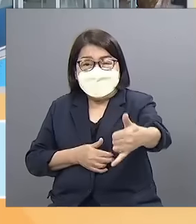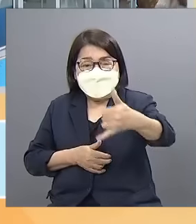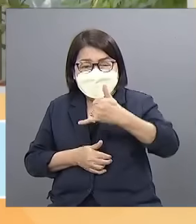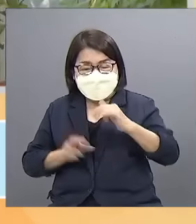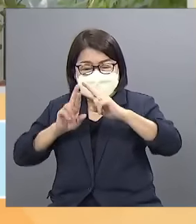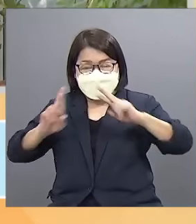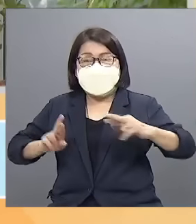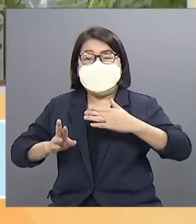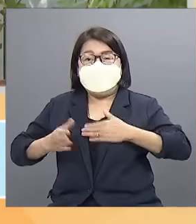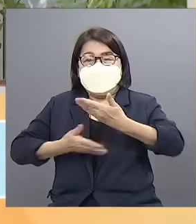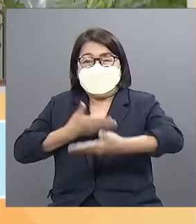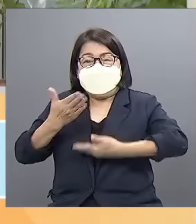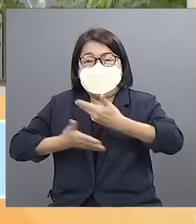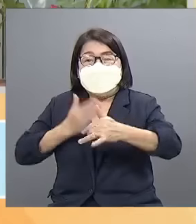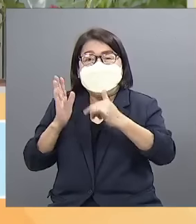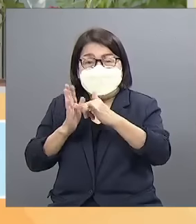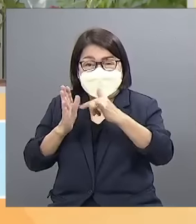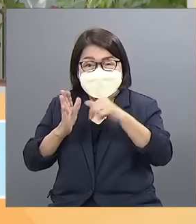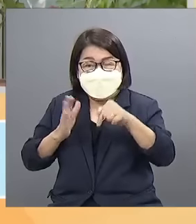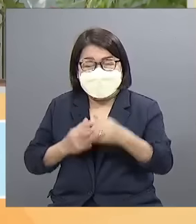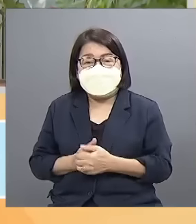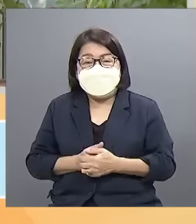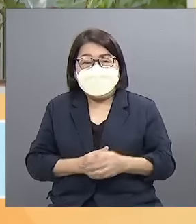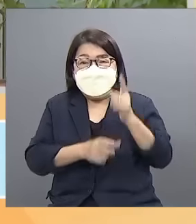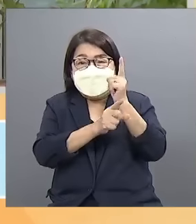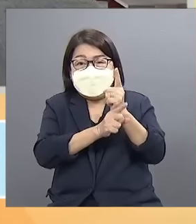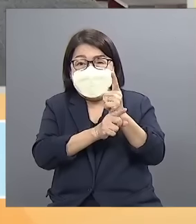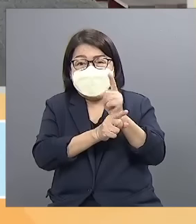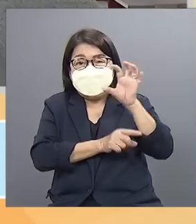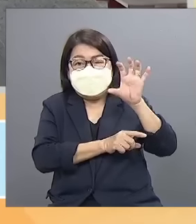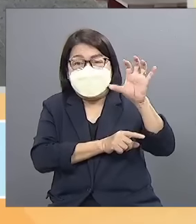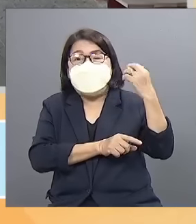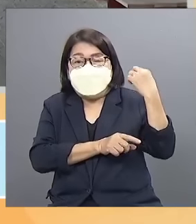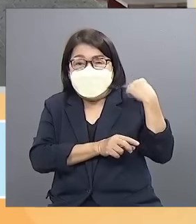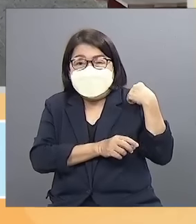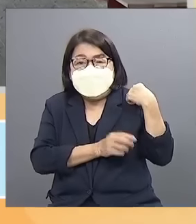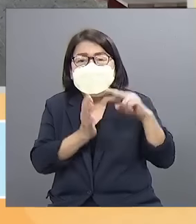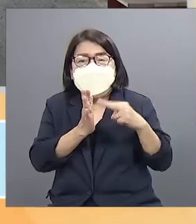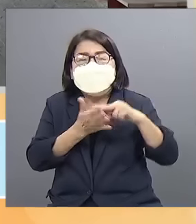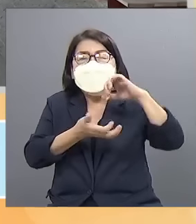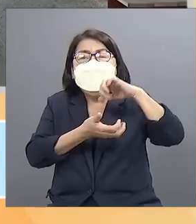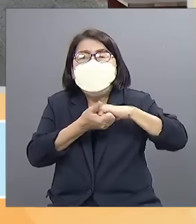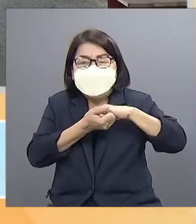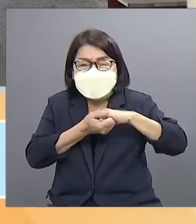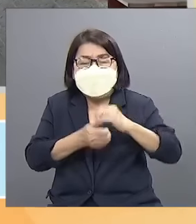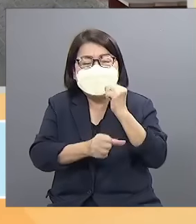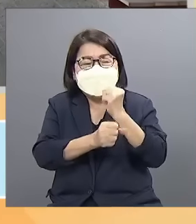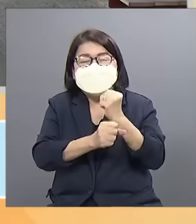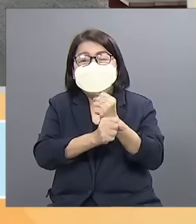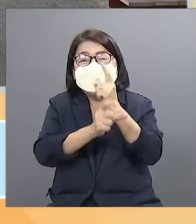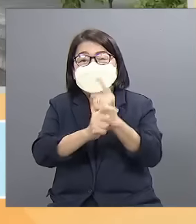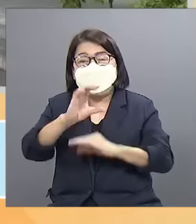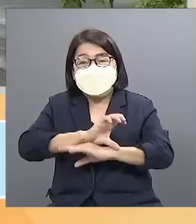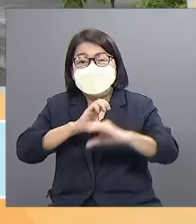ทเข้ารวมคงการิ ต้บาเขารวมคงการิavatแอที่อยู่ใล้บ้านต้องเป็ร้าน